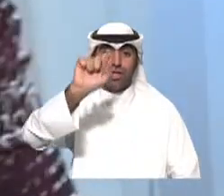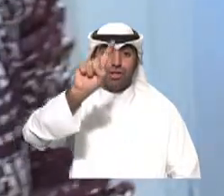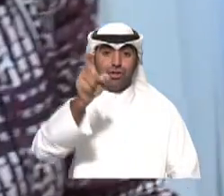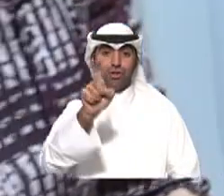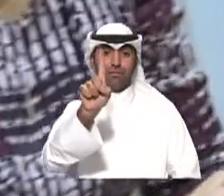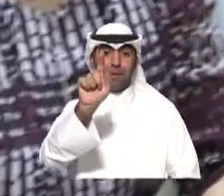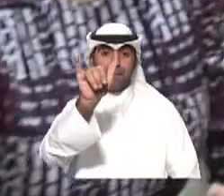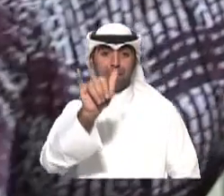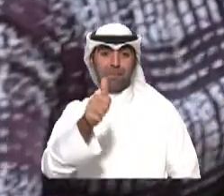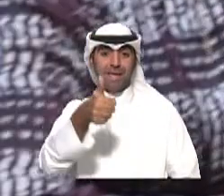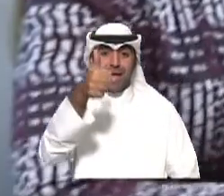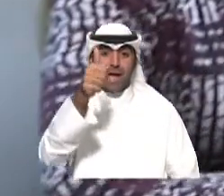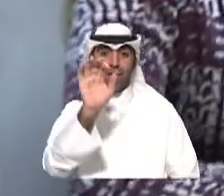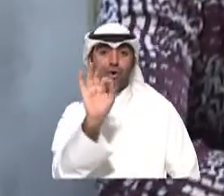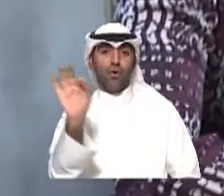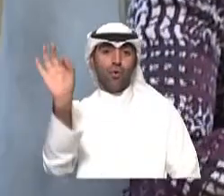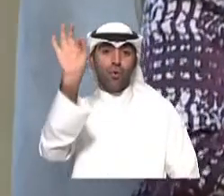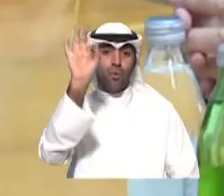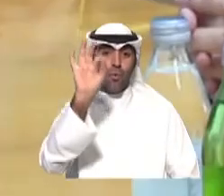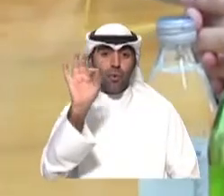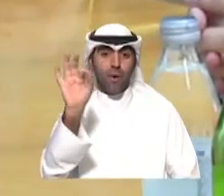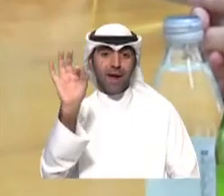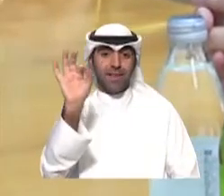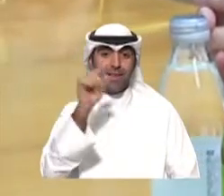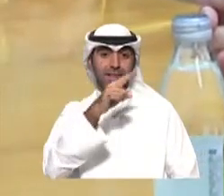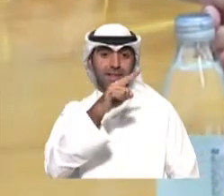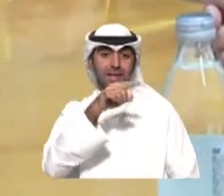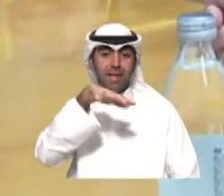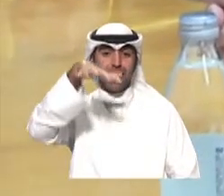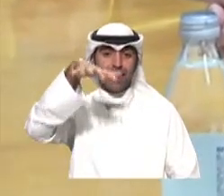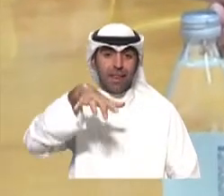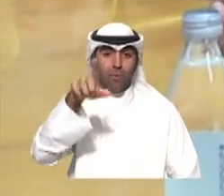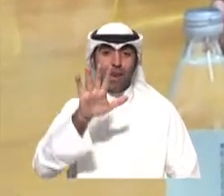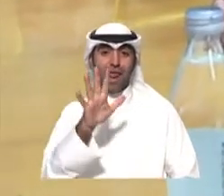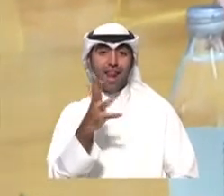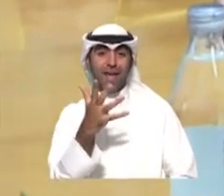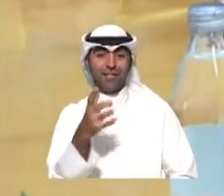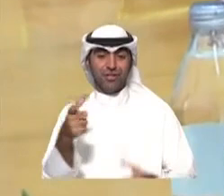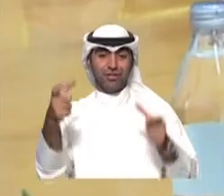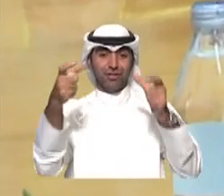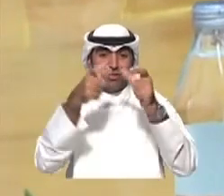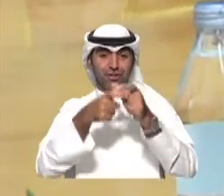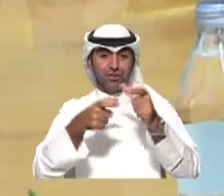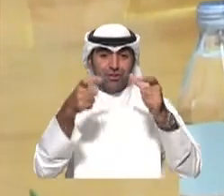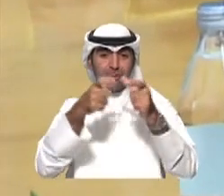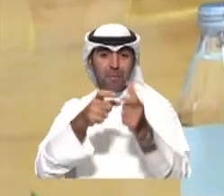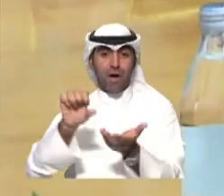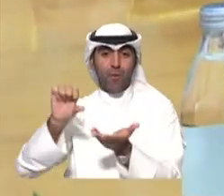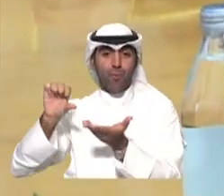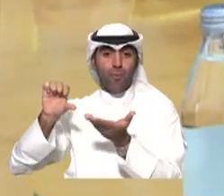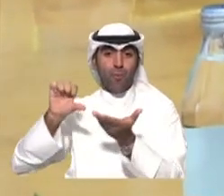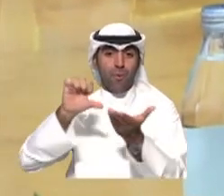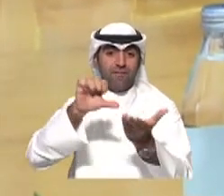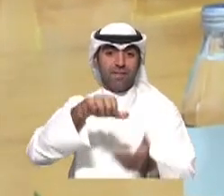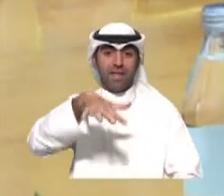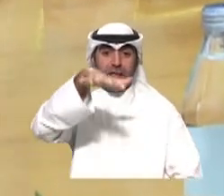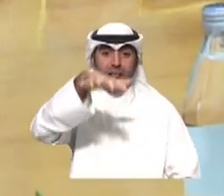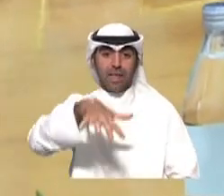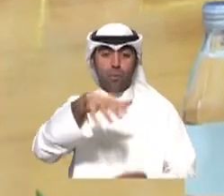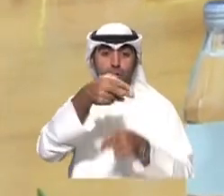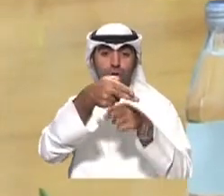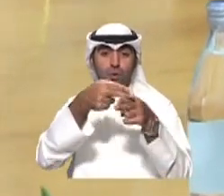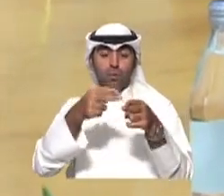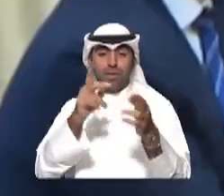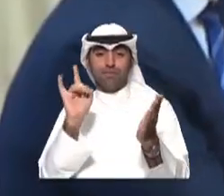مبنى قصر صربيا الرئاسي، وذلك على هامش ترأس معاليه وفد دولة الكويت المشارك في الاجتماع